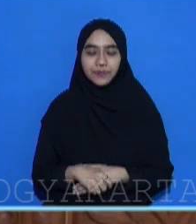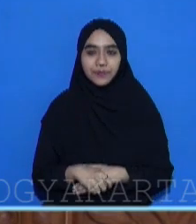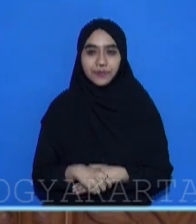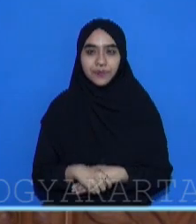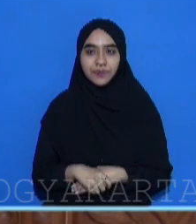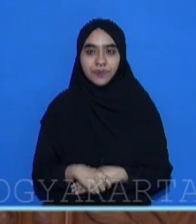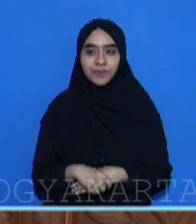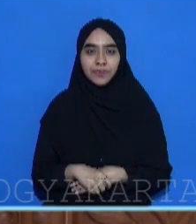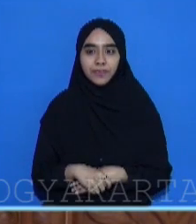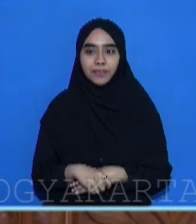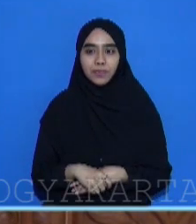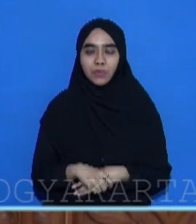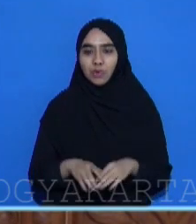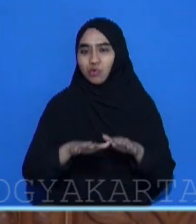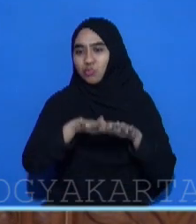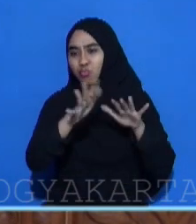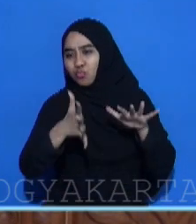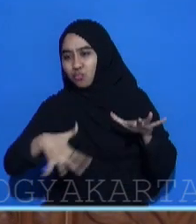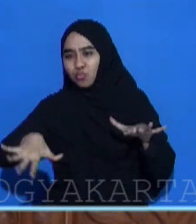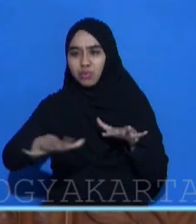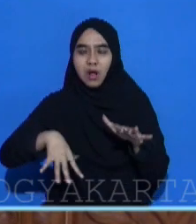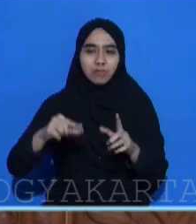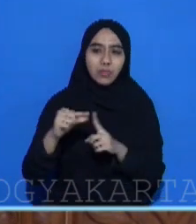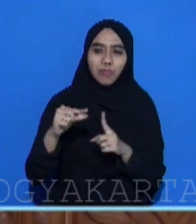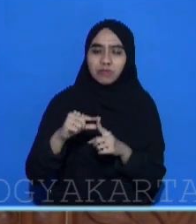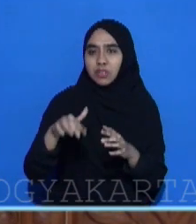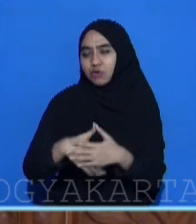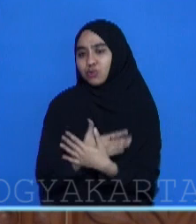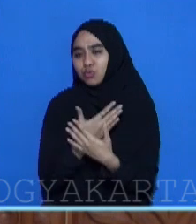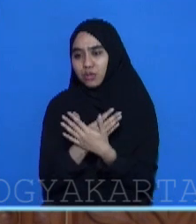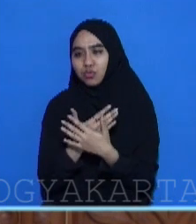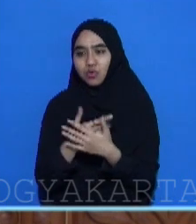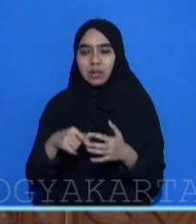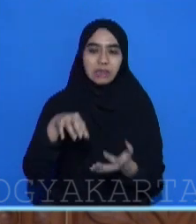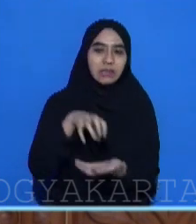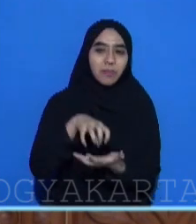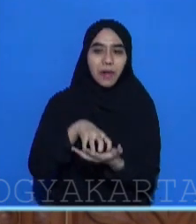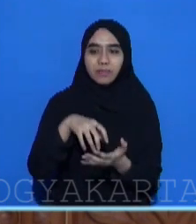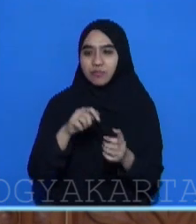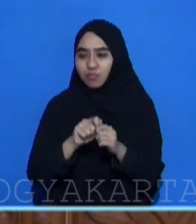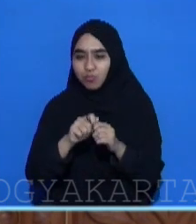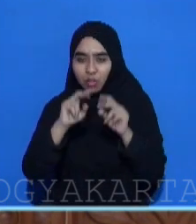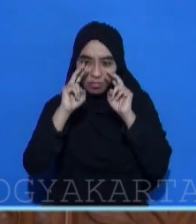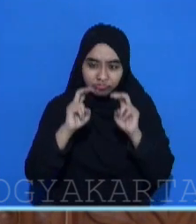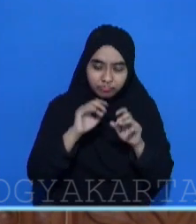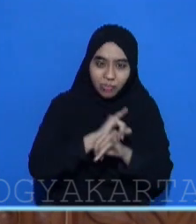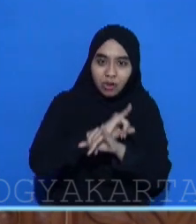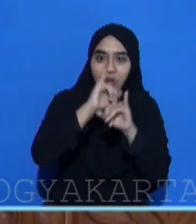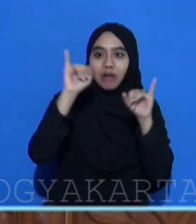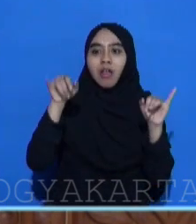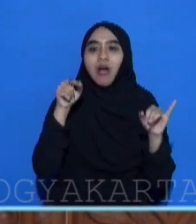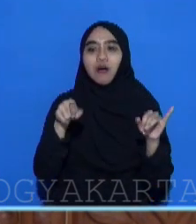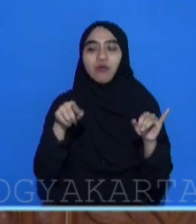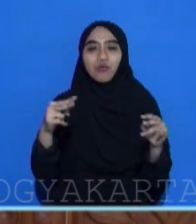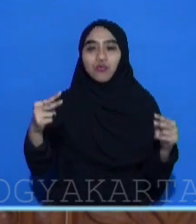pamirso laut beah Purwasari Gunung Kidul mujudaken setunggaling papan ingkang nyegahaken kaendahan alam seganten Kidul mapan